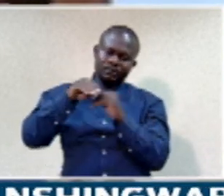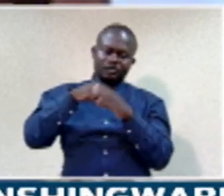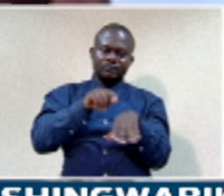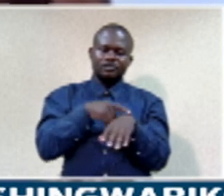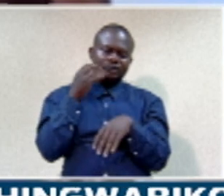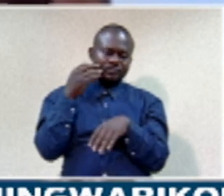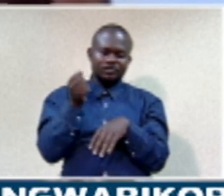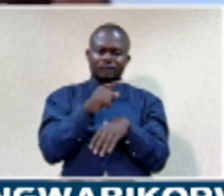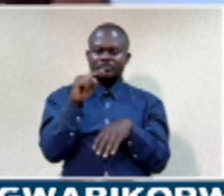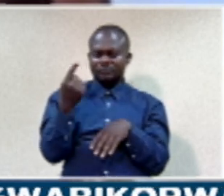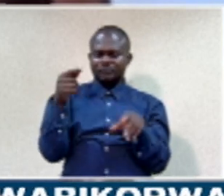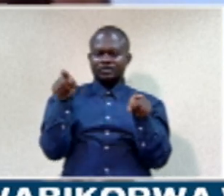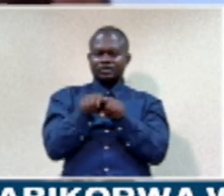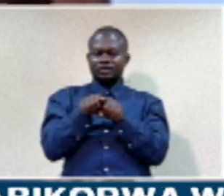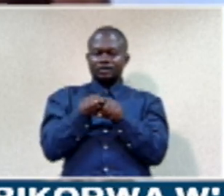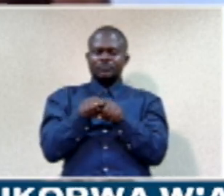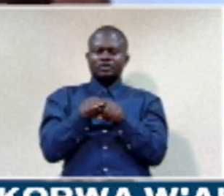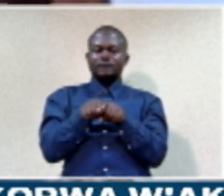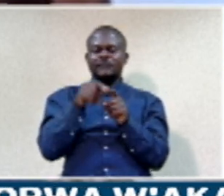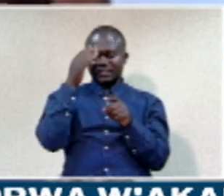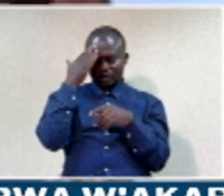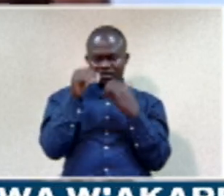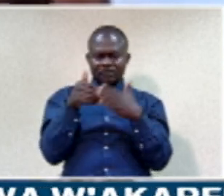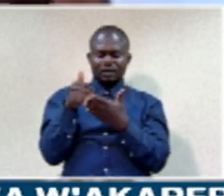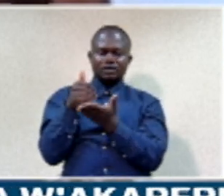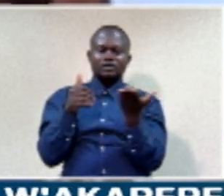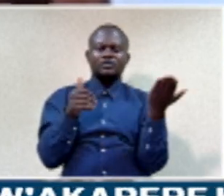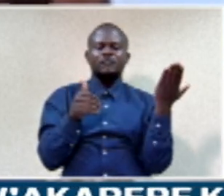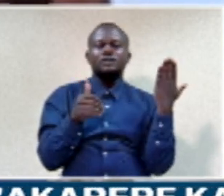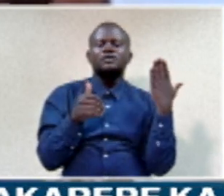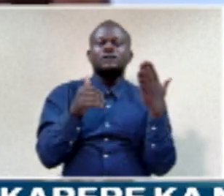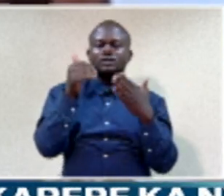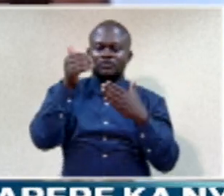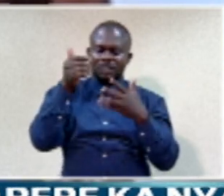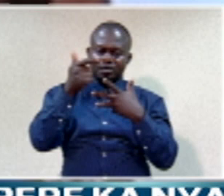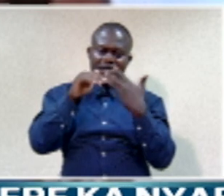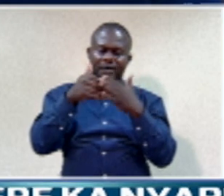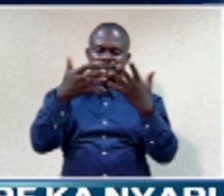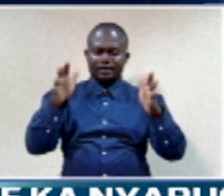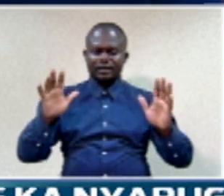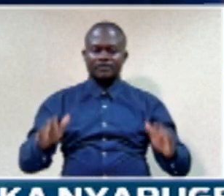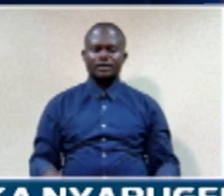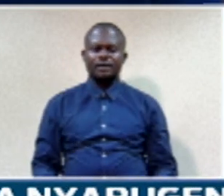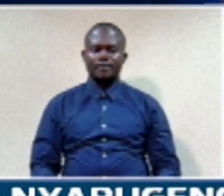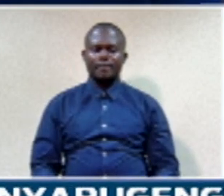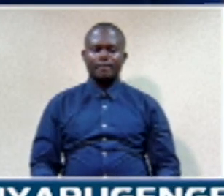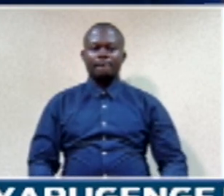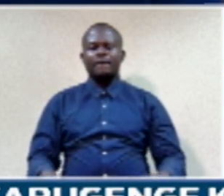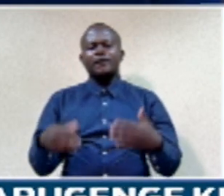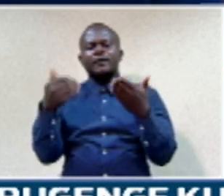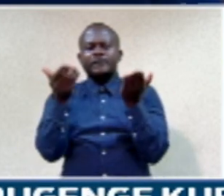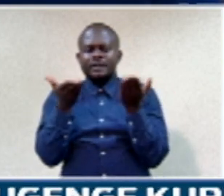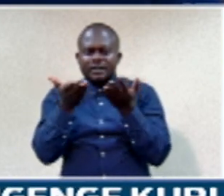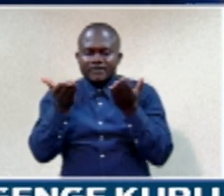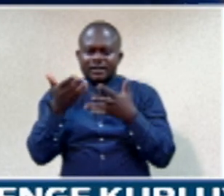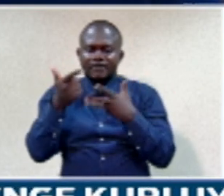cy'ukwezi kumwe nk'uko kubera ko rukuruze zose zarangiye. Ni ikihe kintu